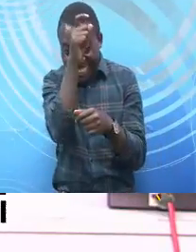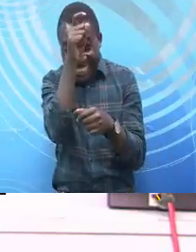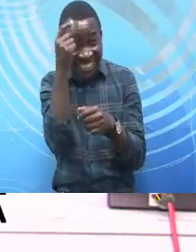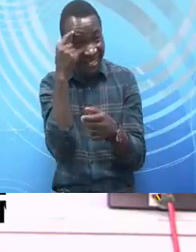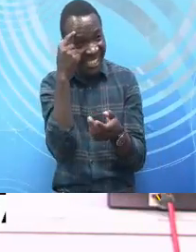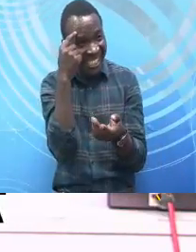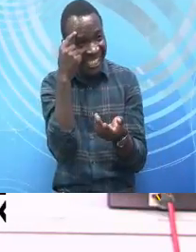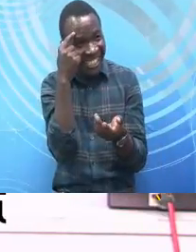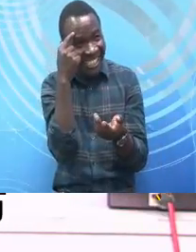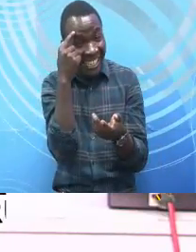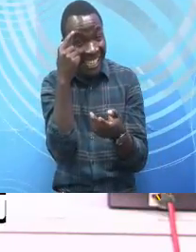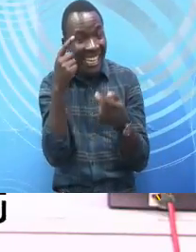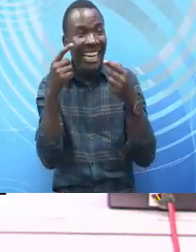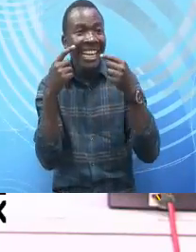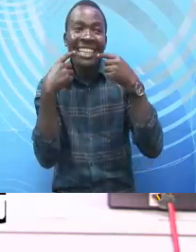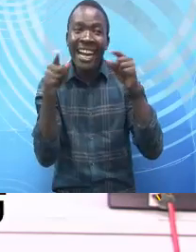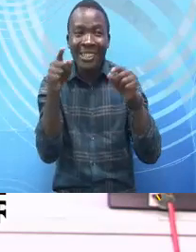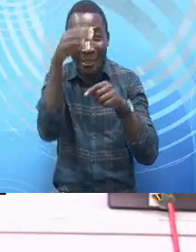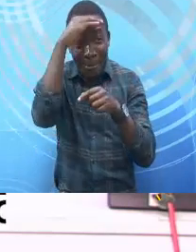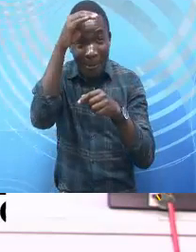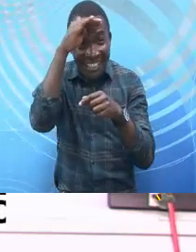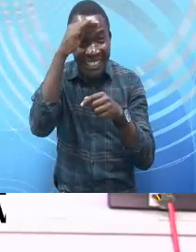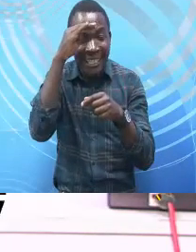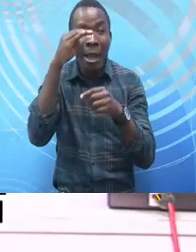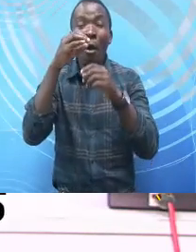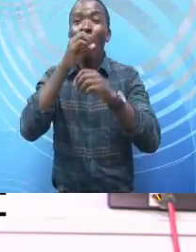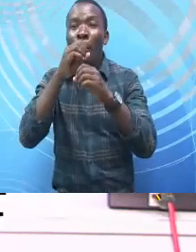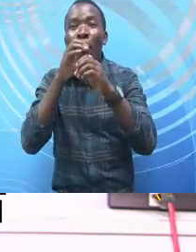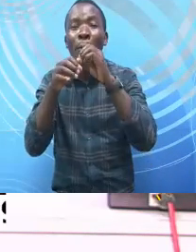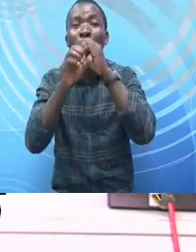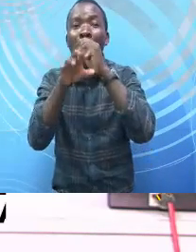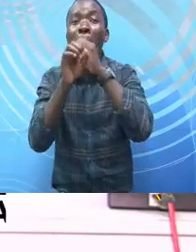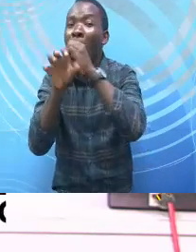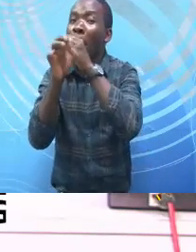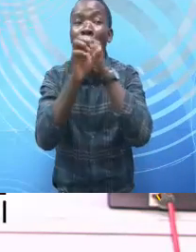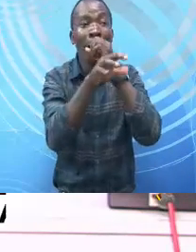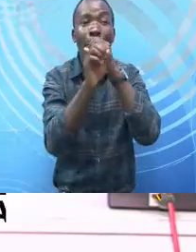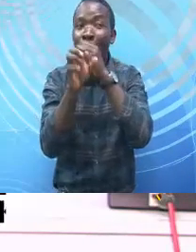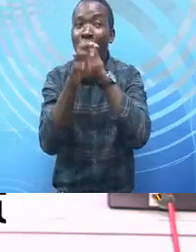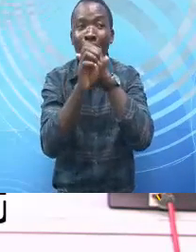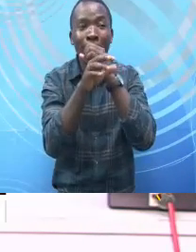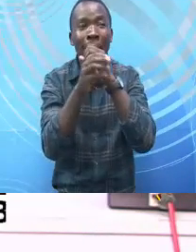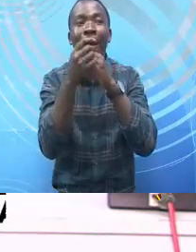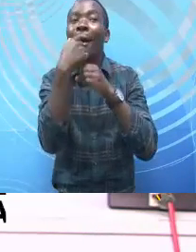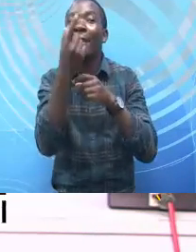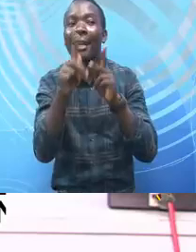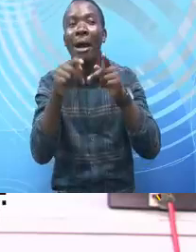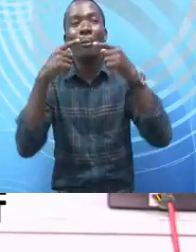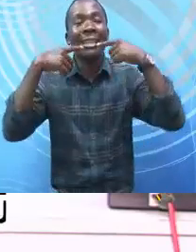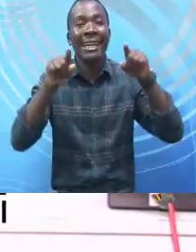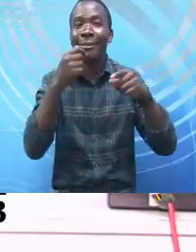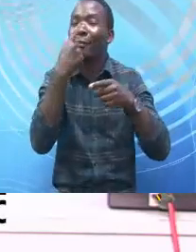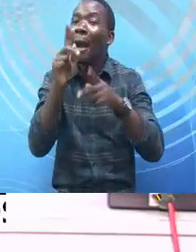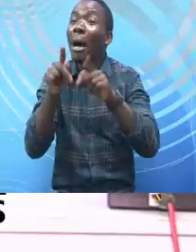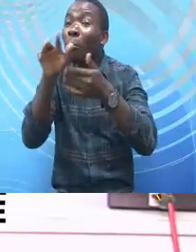buriya ririya tangazo rya polisi niba bavuga bati bafata ya mikoro bakajya mu muhanda bakabwira abantu amatangazo bavuga bati abantu